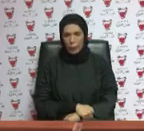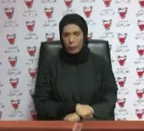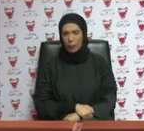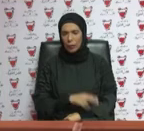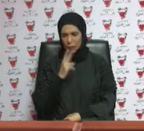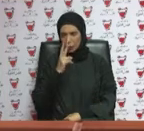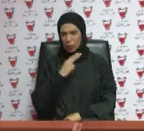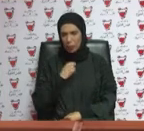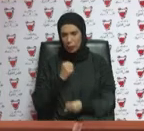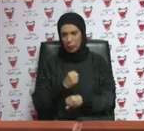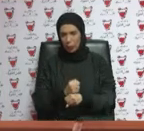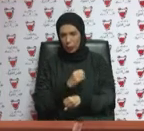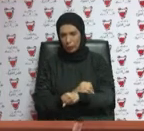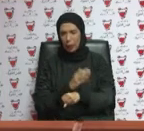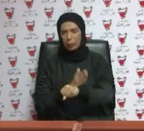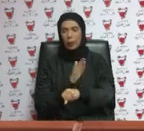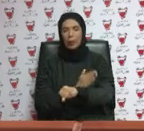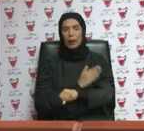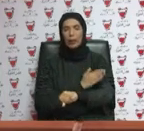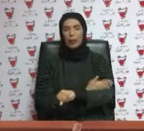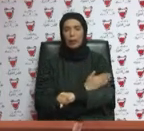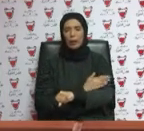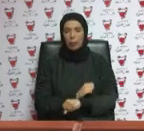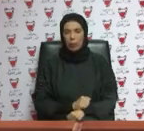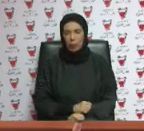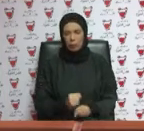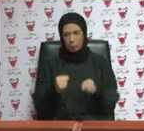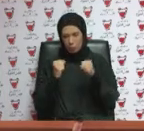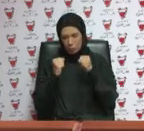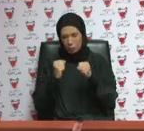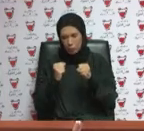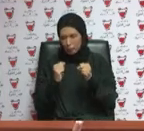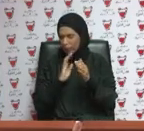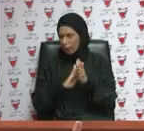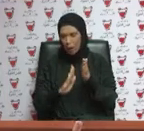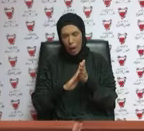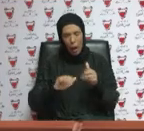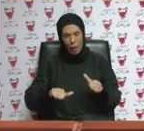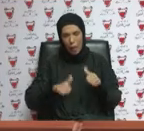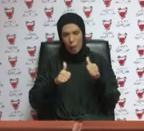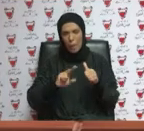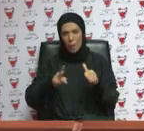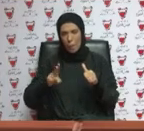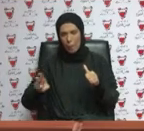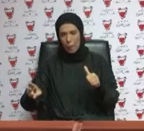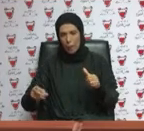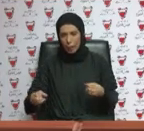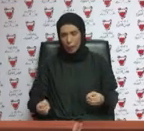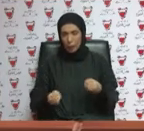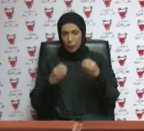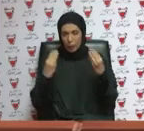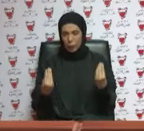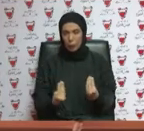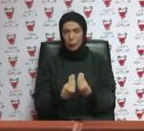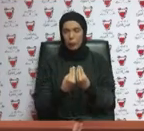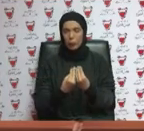هذا الجهد والتعب اللي أهما فيه والمعاناة وشلون حياتهم تغيرت اللي عايش معاهم.